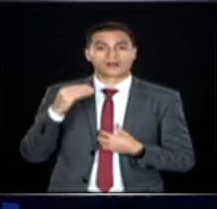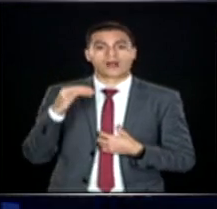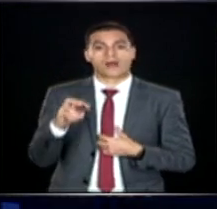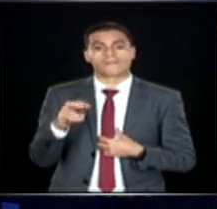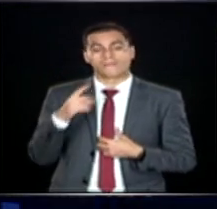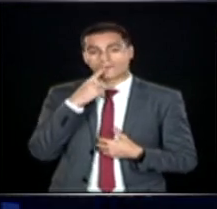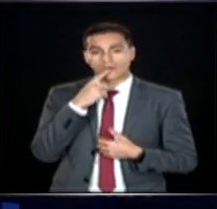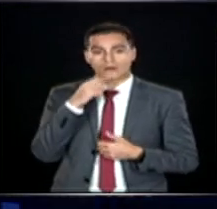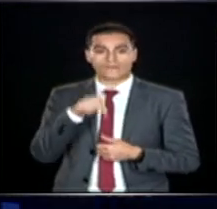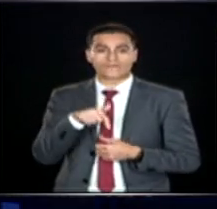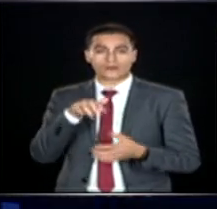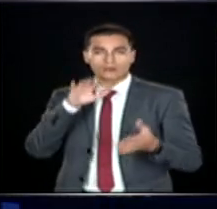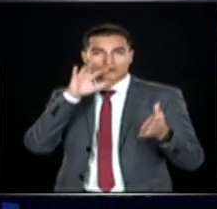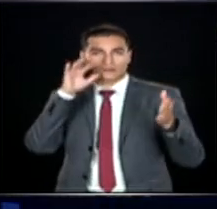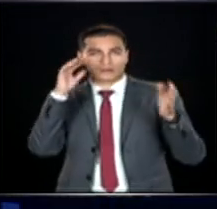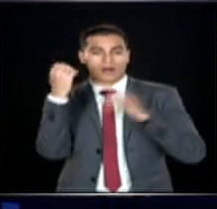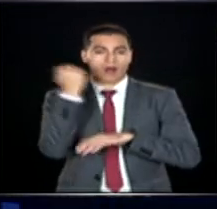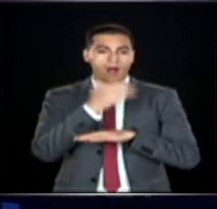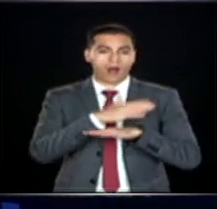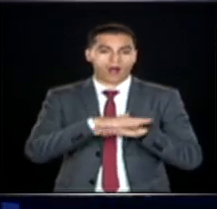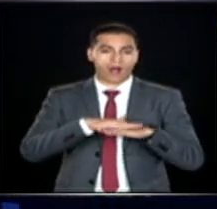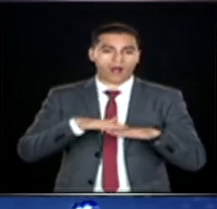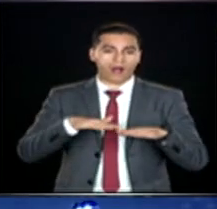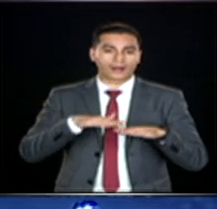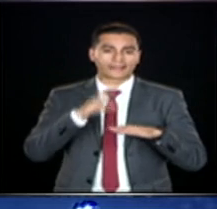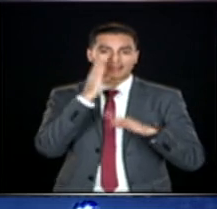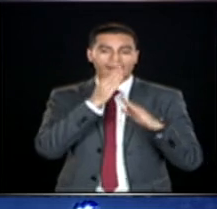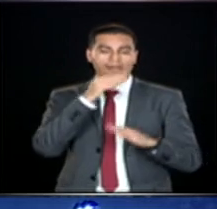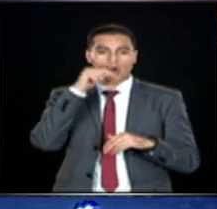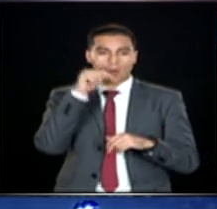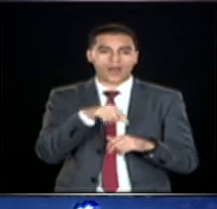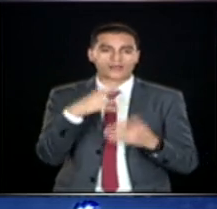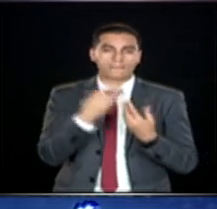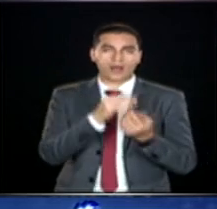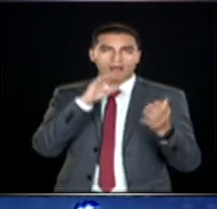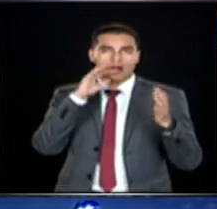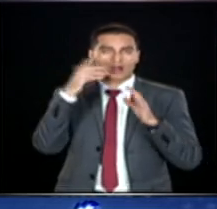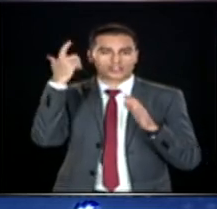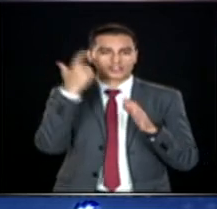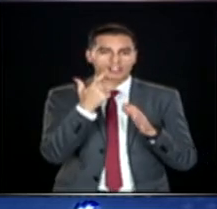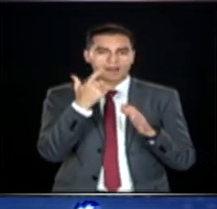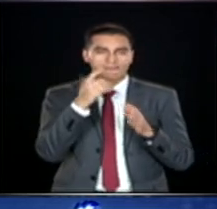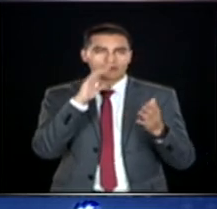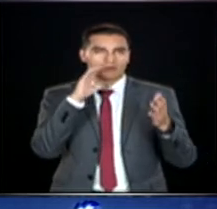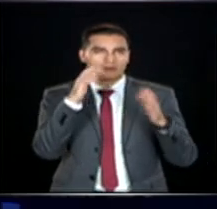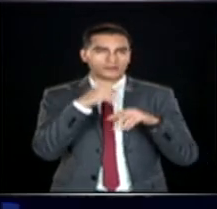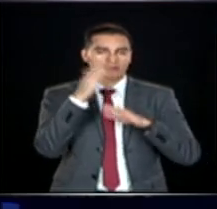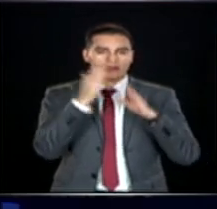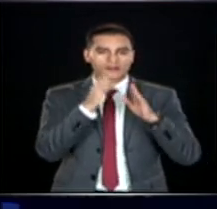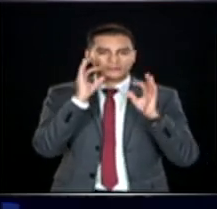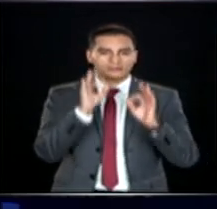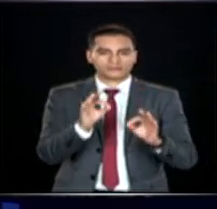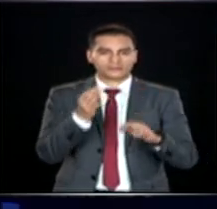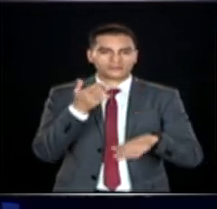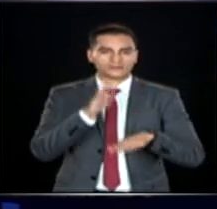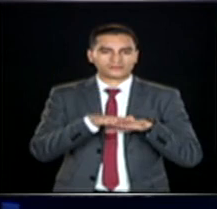يتوافق مع حركه الارض حول الشمس عكس التقويم الهجري العادي اللي بيعتمد